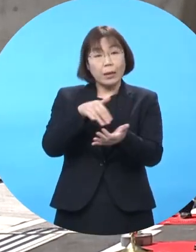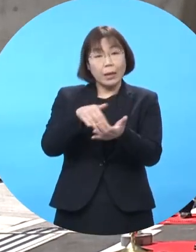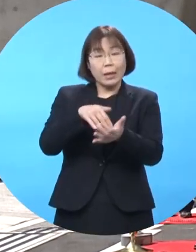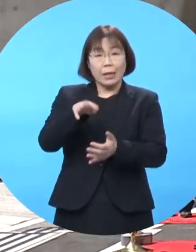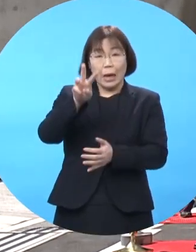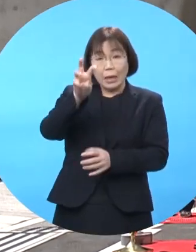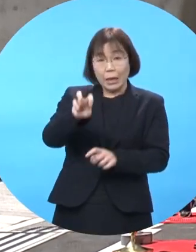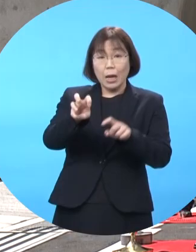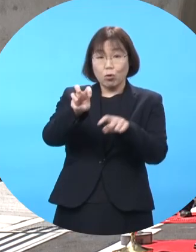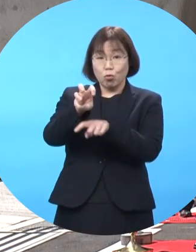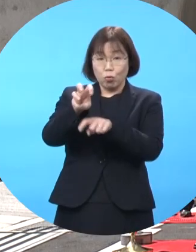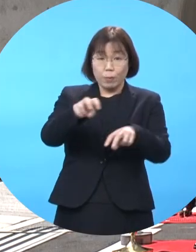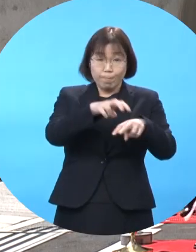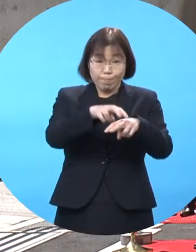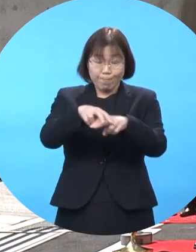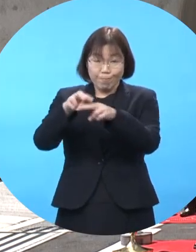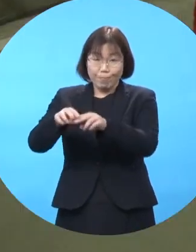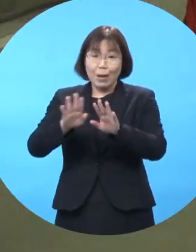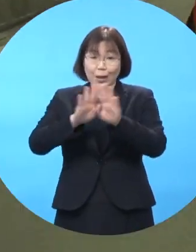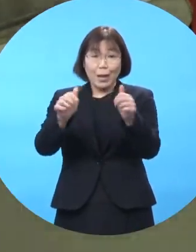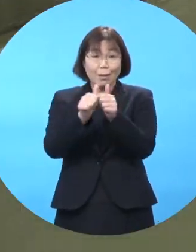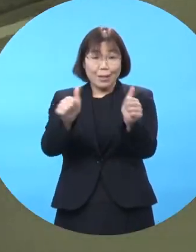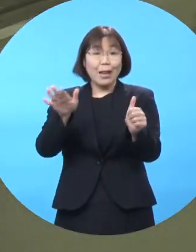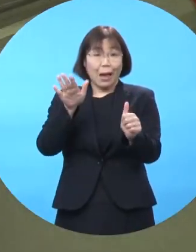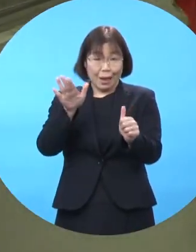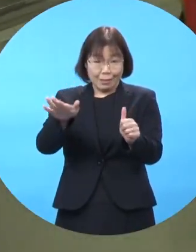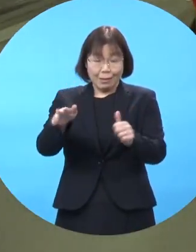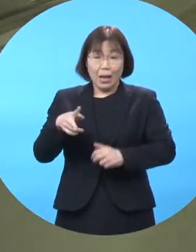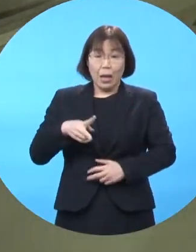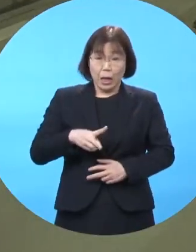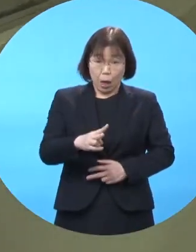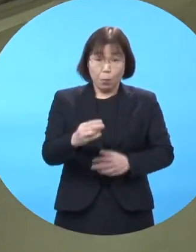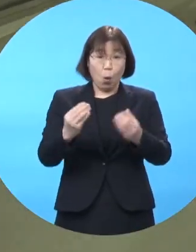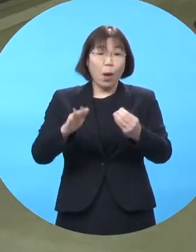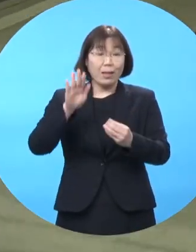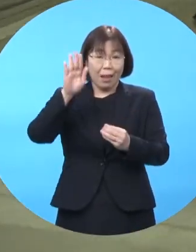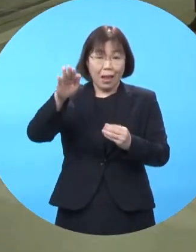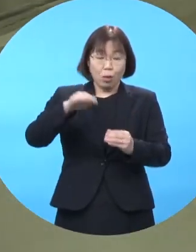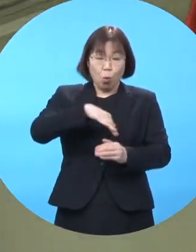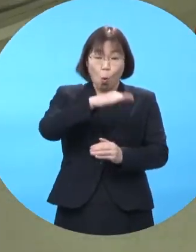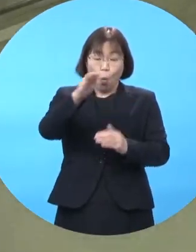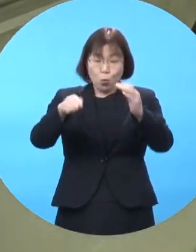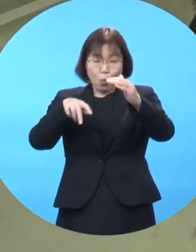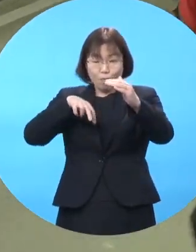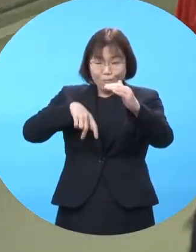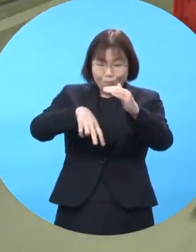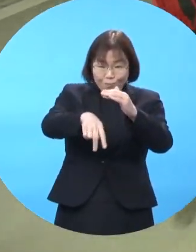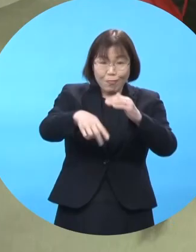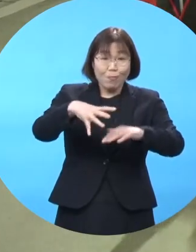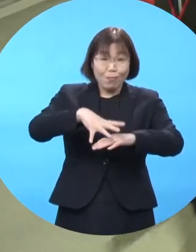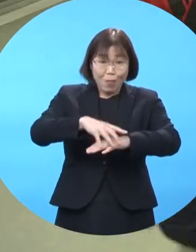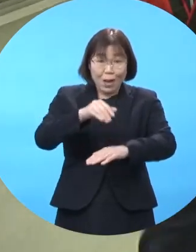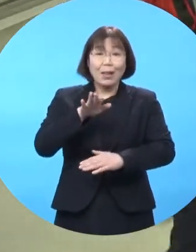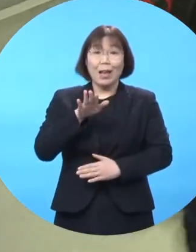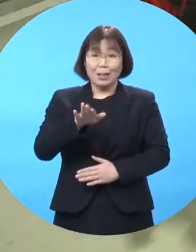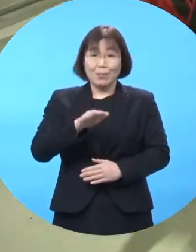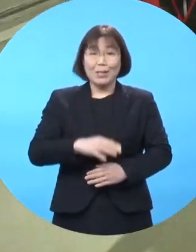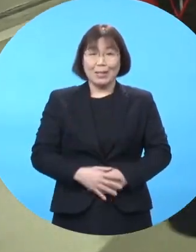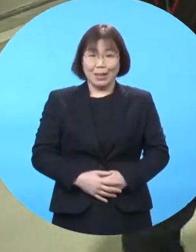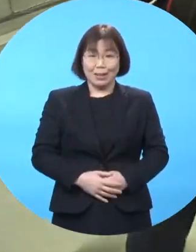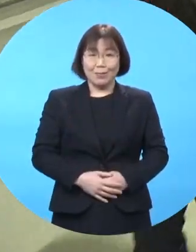出席して開通式が開かれ、テープカットの後トンネルの通り染めを行いました。